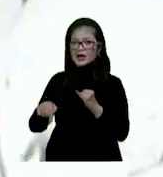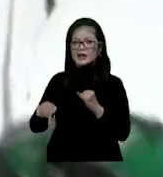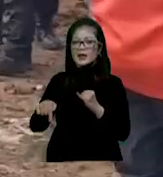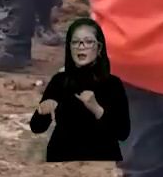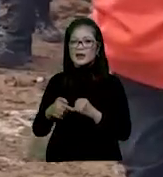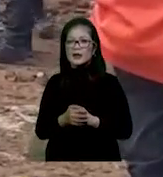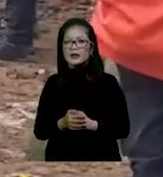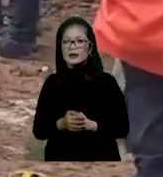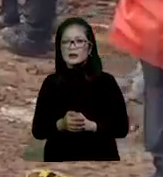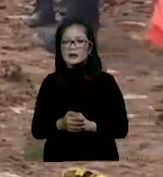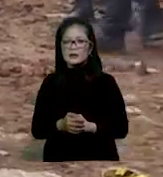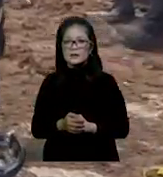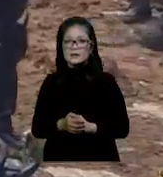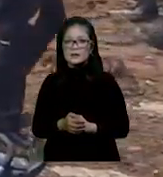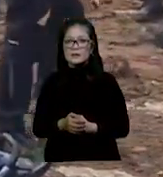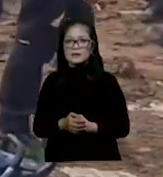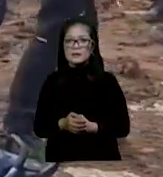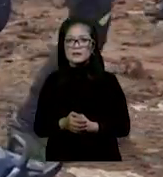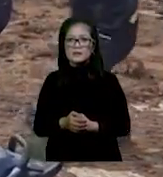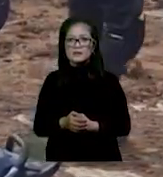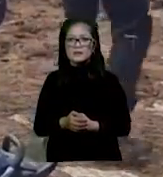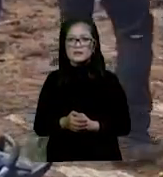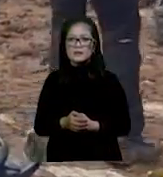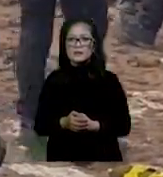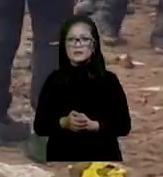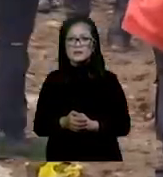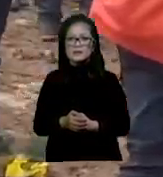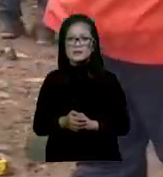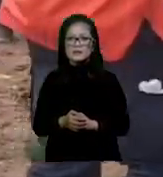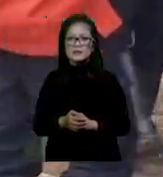Dari Kabupaten Cianjur, Jawa Barat, Mujib Prayitno, iNews melaporkan.